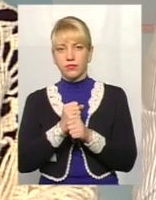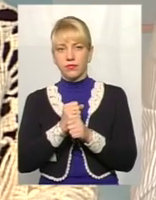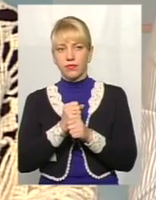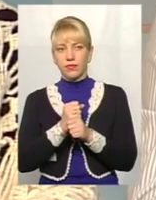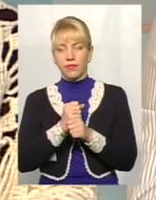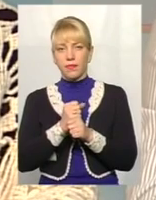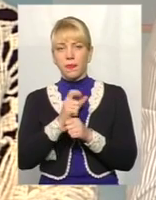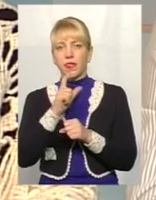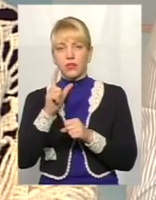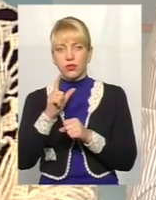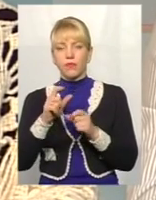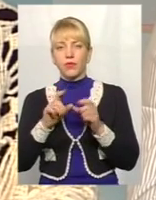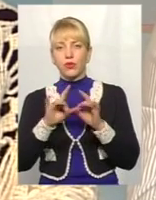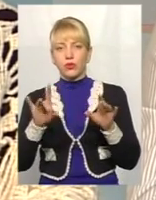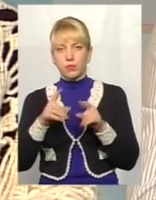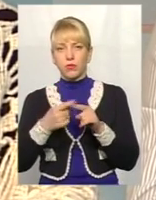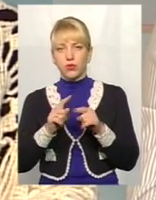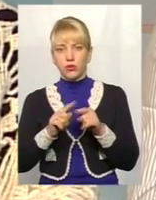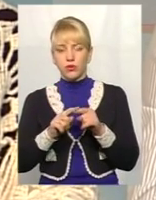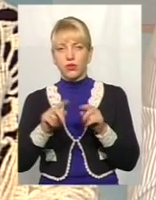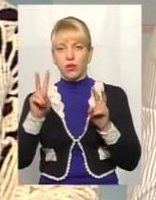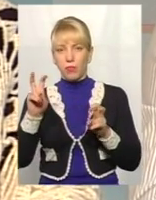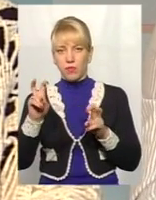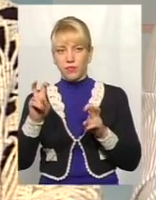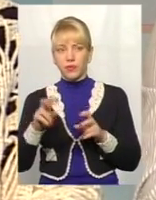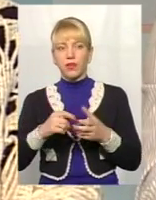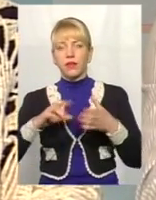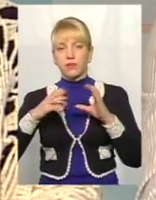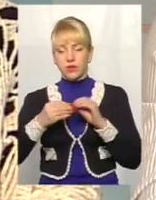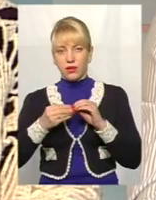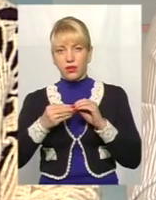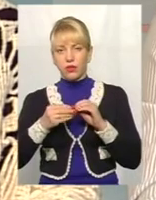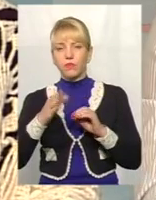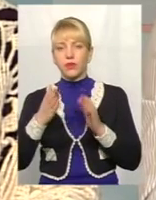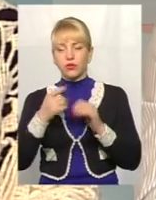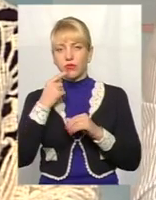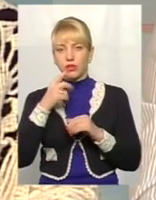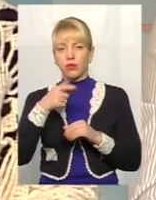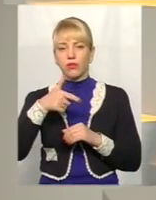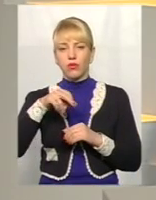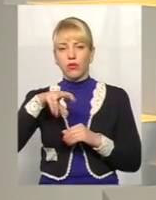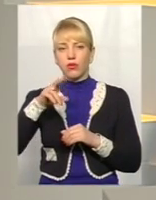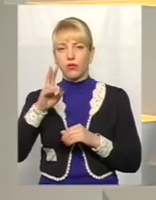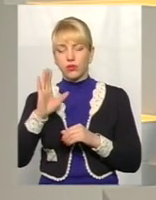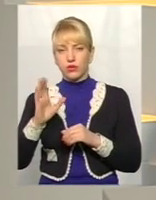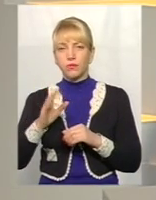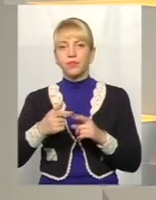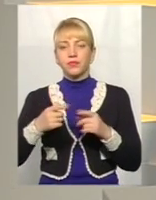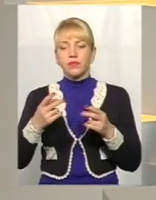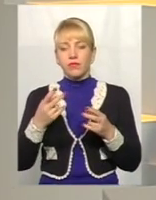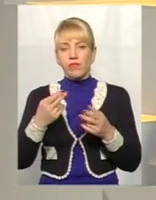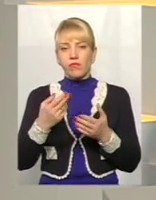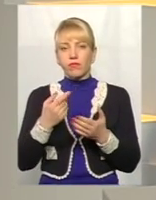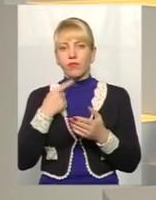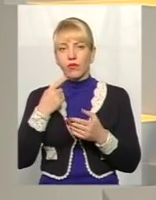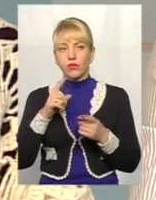з розповідями про дану тему? Знаєте, загалом, коли говорять про Голокост або про складні теми, прийнято, що заходи до